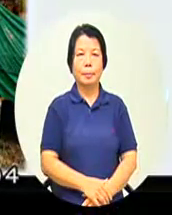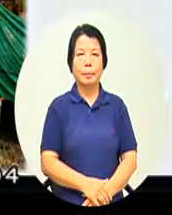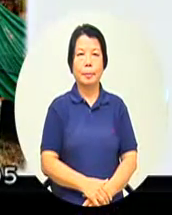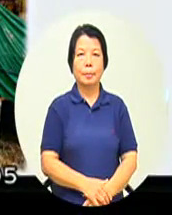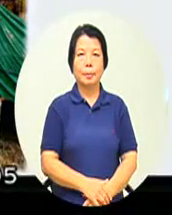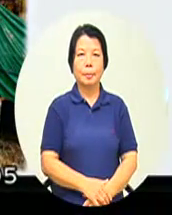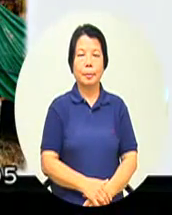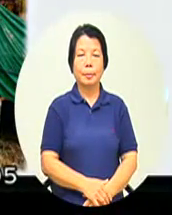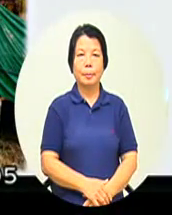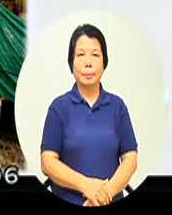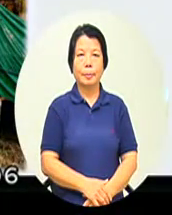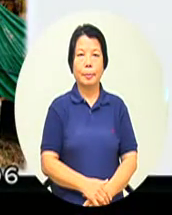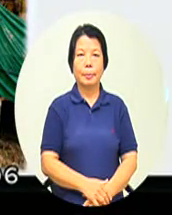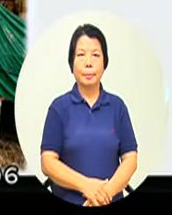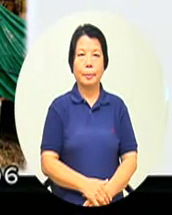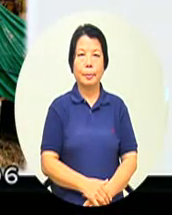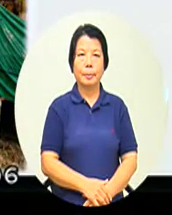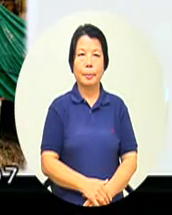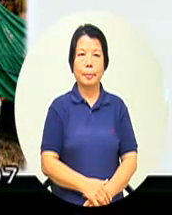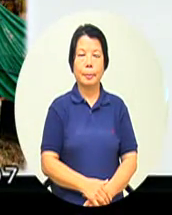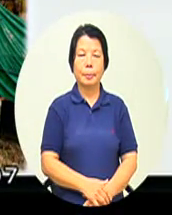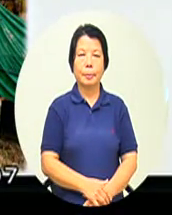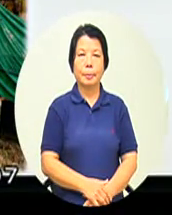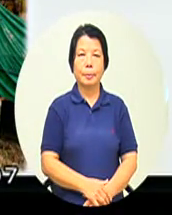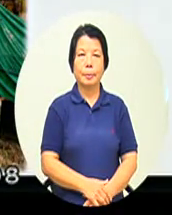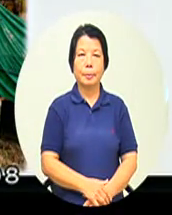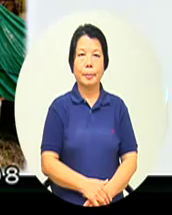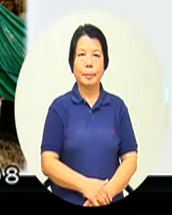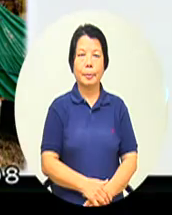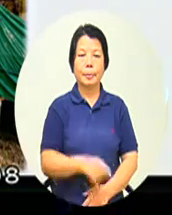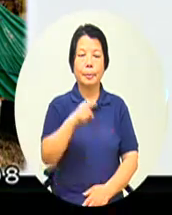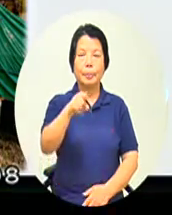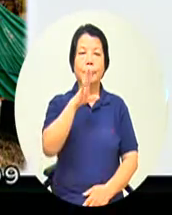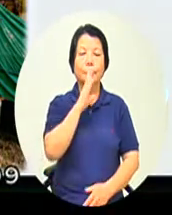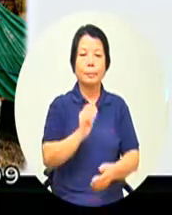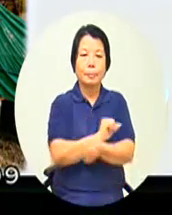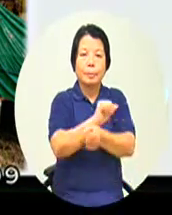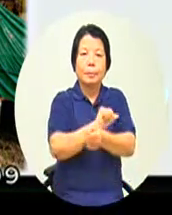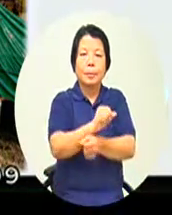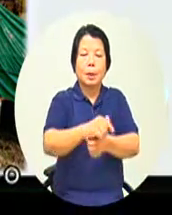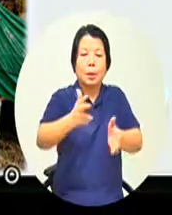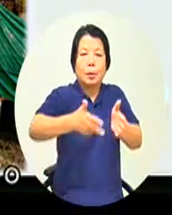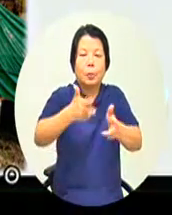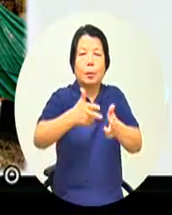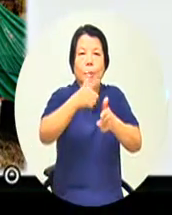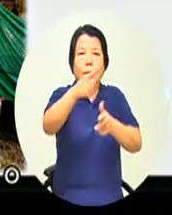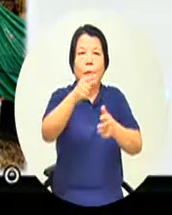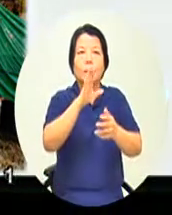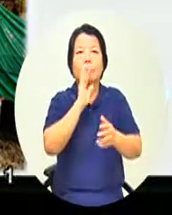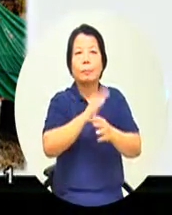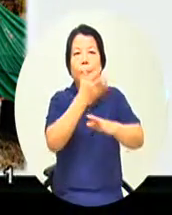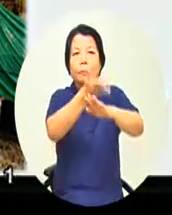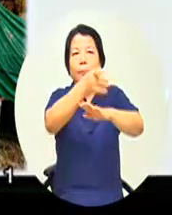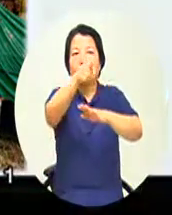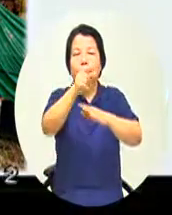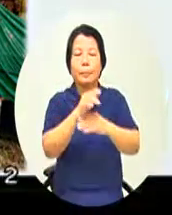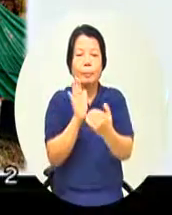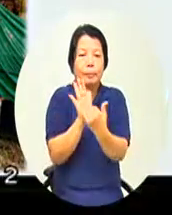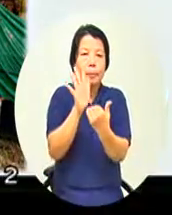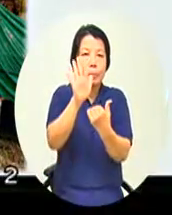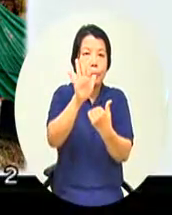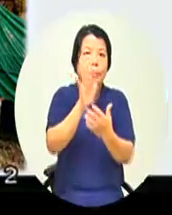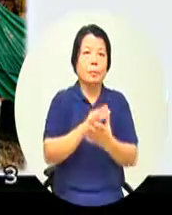在这个地方，它是一个柴油的机关头是在后面的，被挡住，然后呢这个